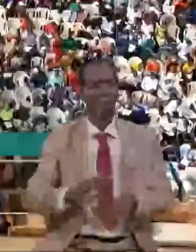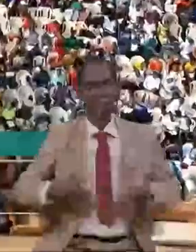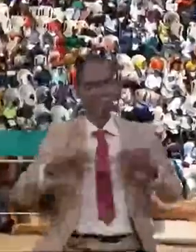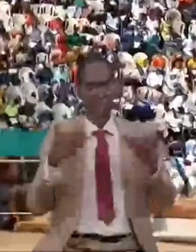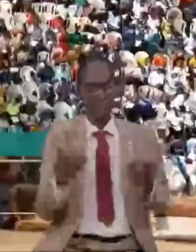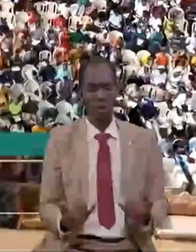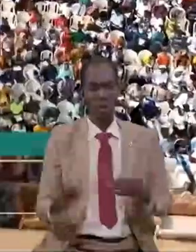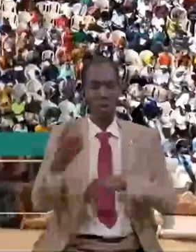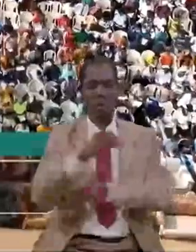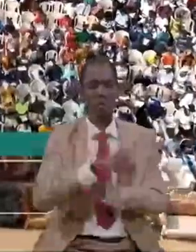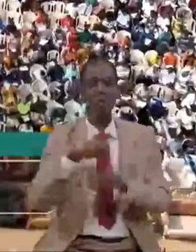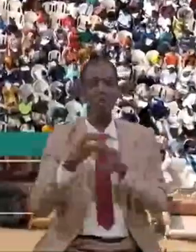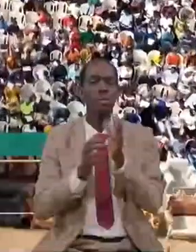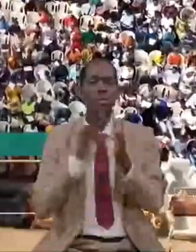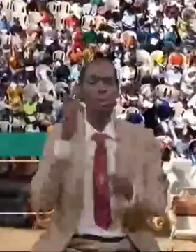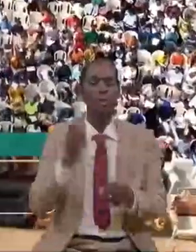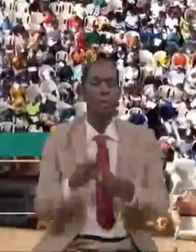nom de Jésus.